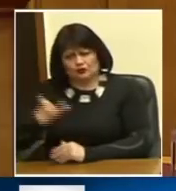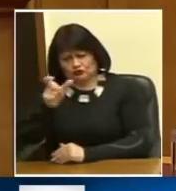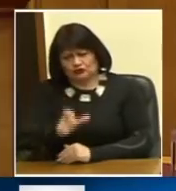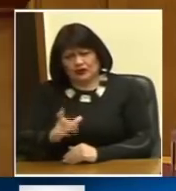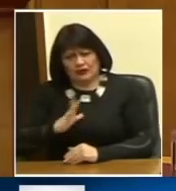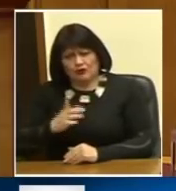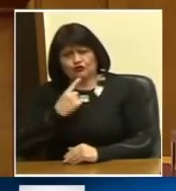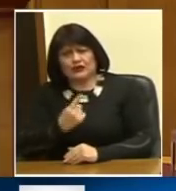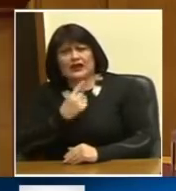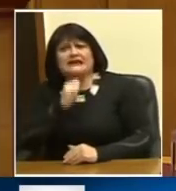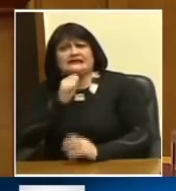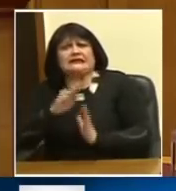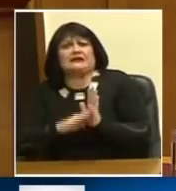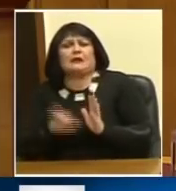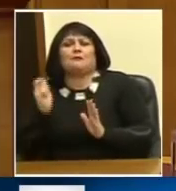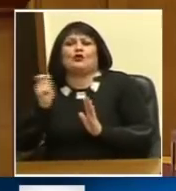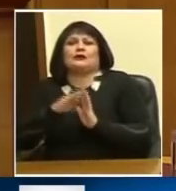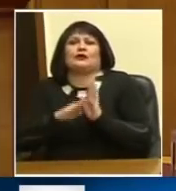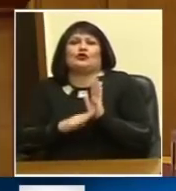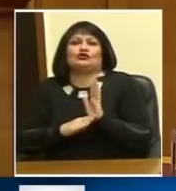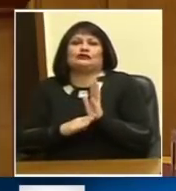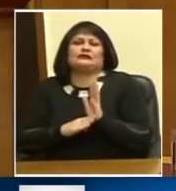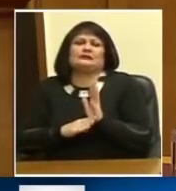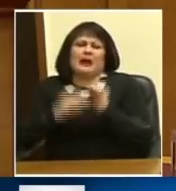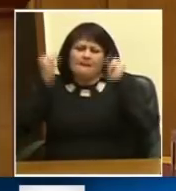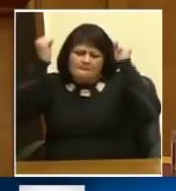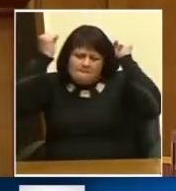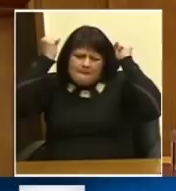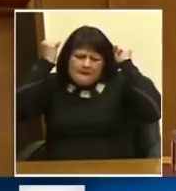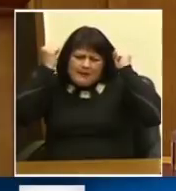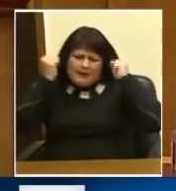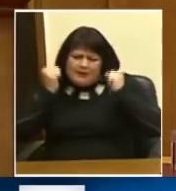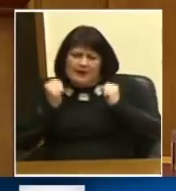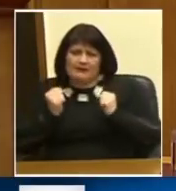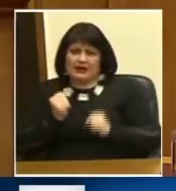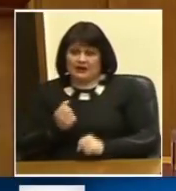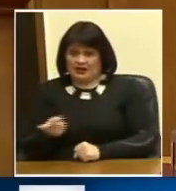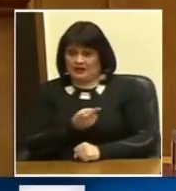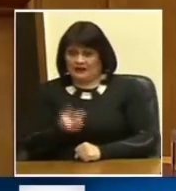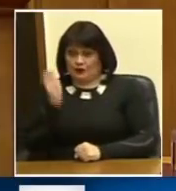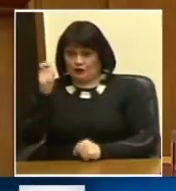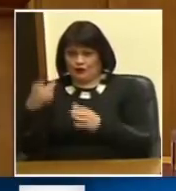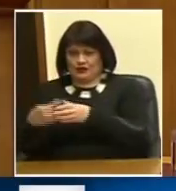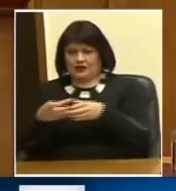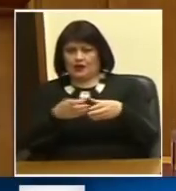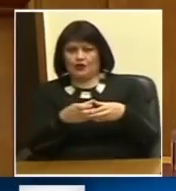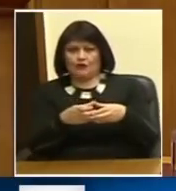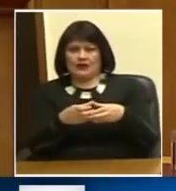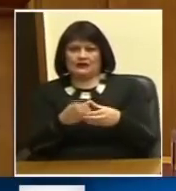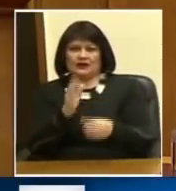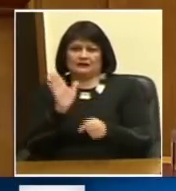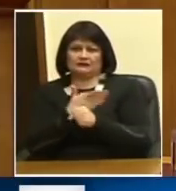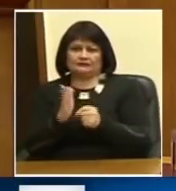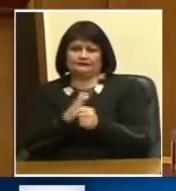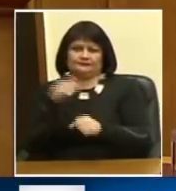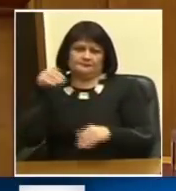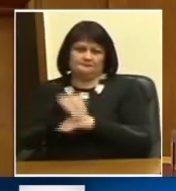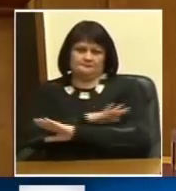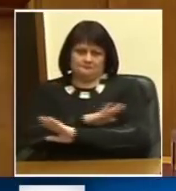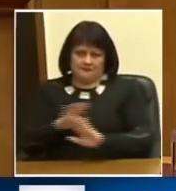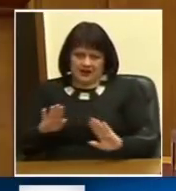το πολιτικό σύστημα υπέστη βατερλό. Ο δικοματισμός κατέρευσε και τα κόμματα